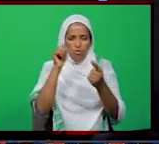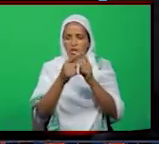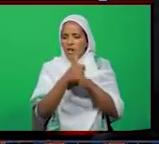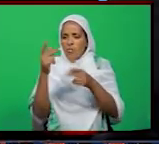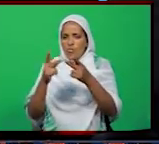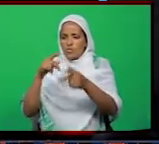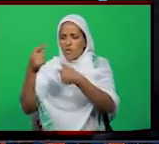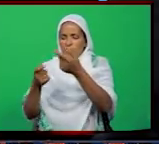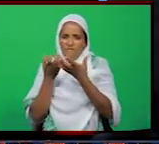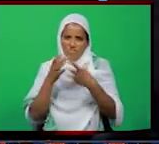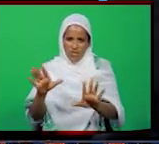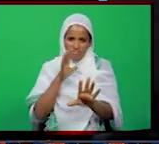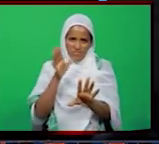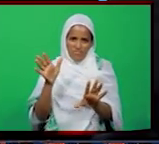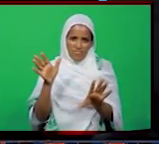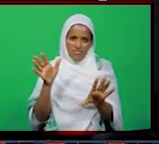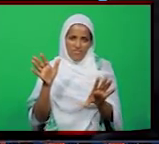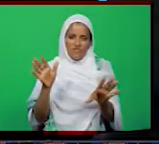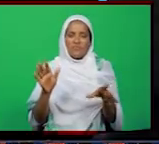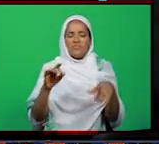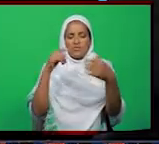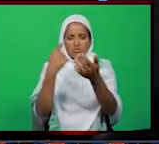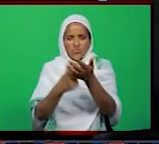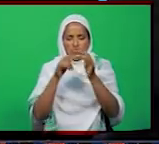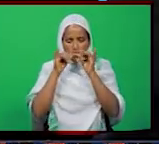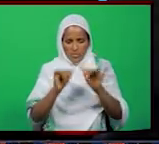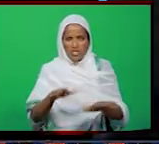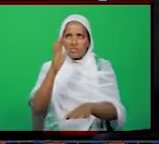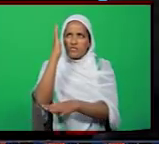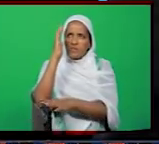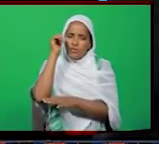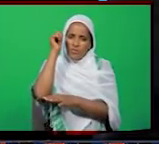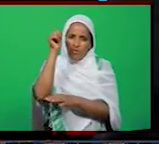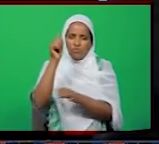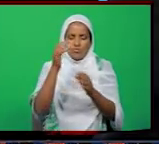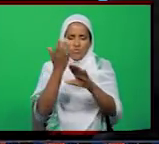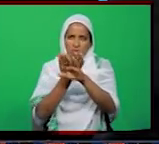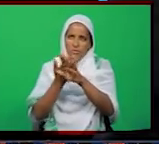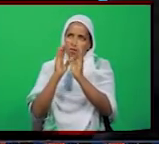መሄድ አላስፈለጋቸውም። ለዋሃብ የበረከት እግዚአብሔር